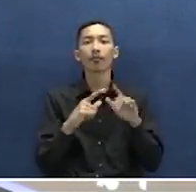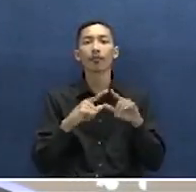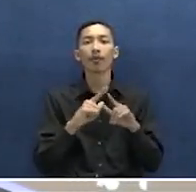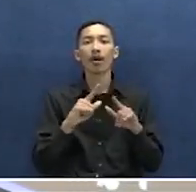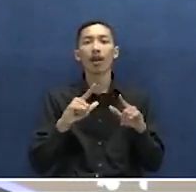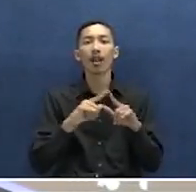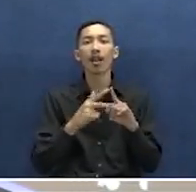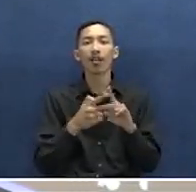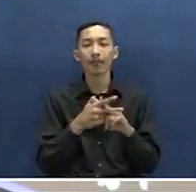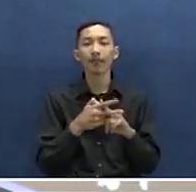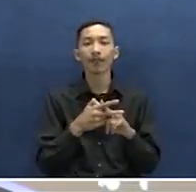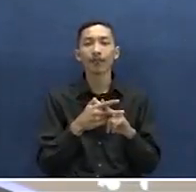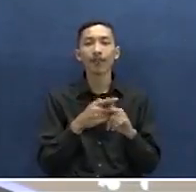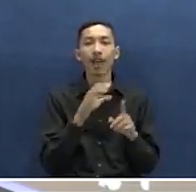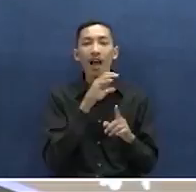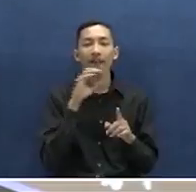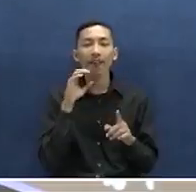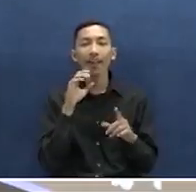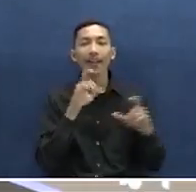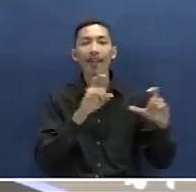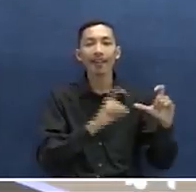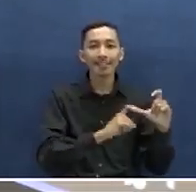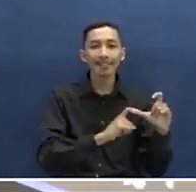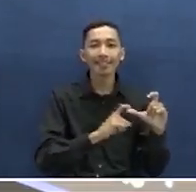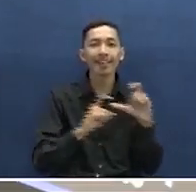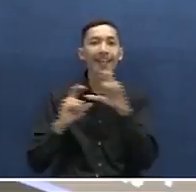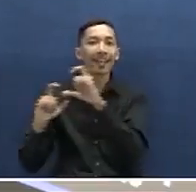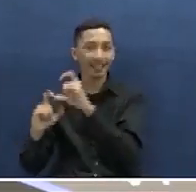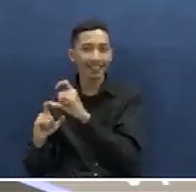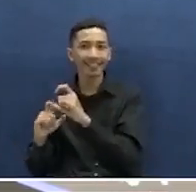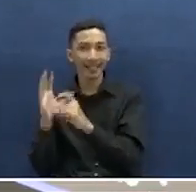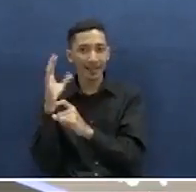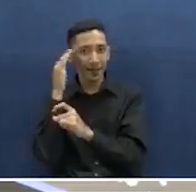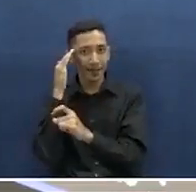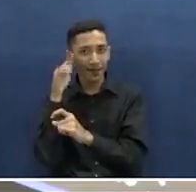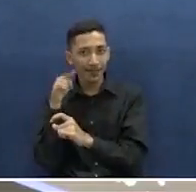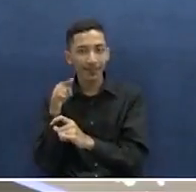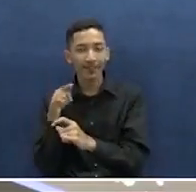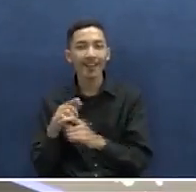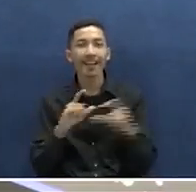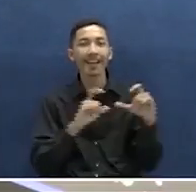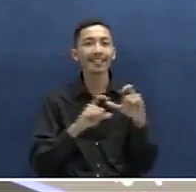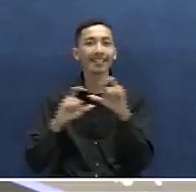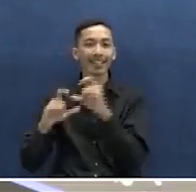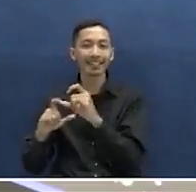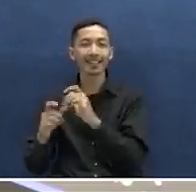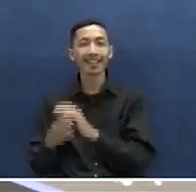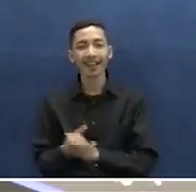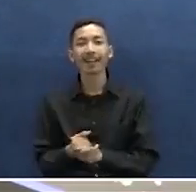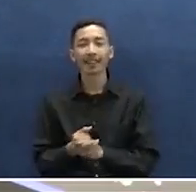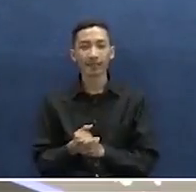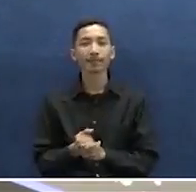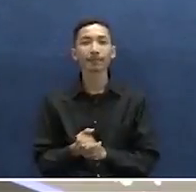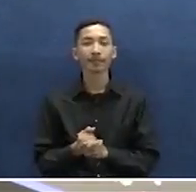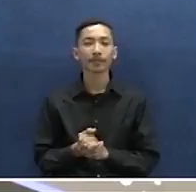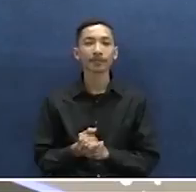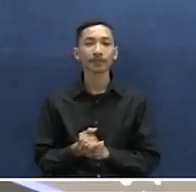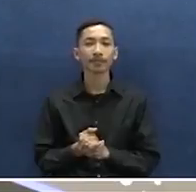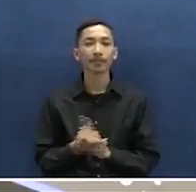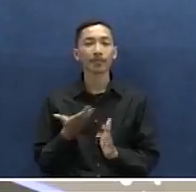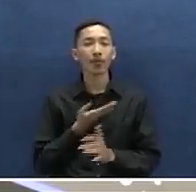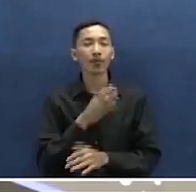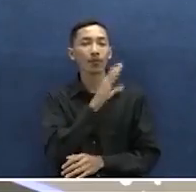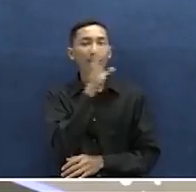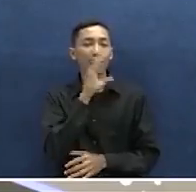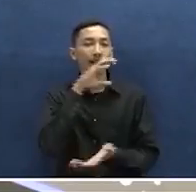hehehe panas masa depan es belakang es ya akhirnya pada akhirnya yaitu tadi mencari tempat yang